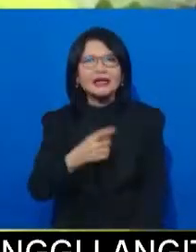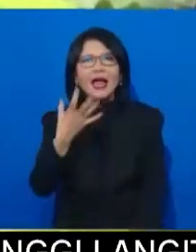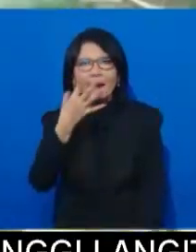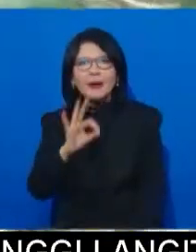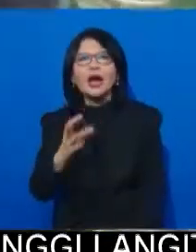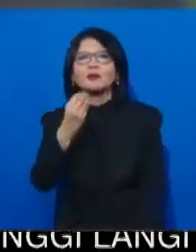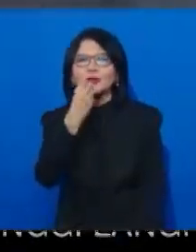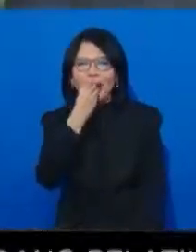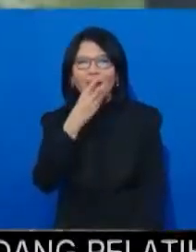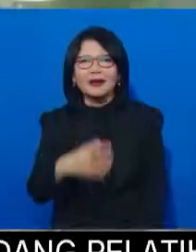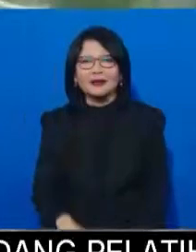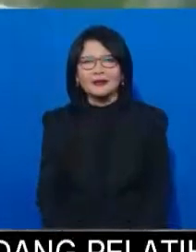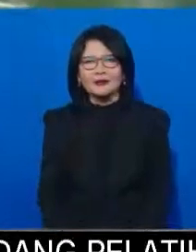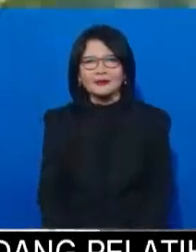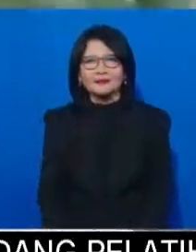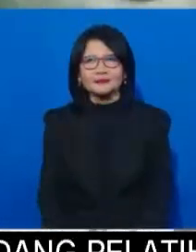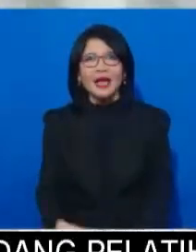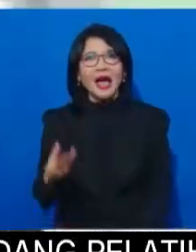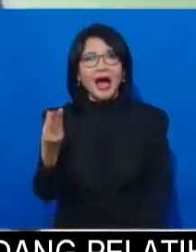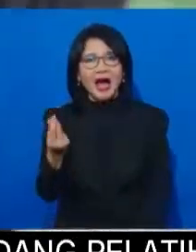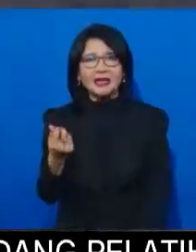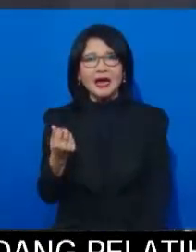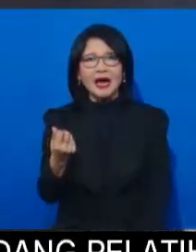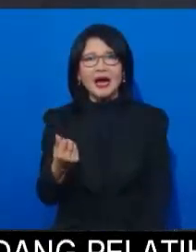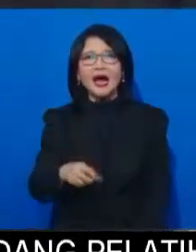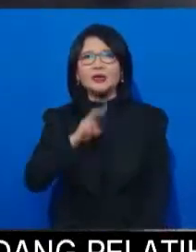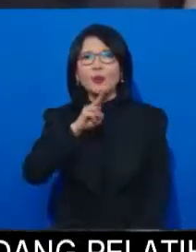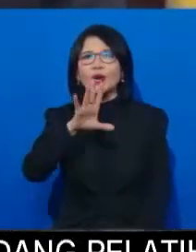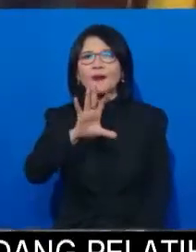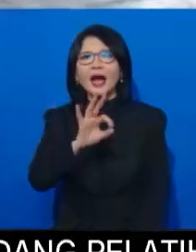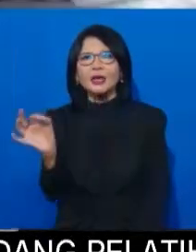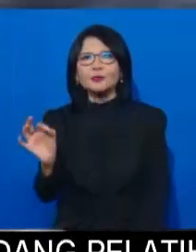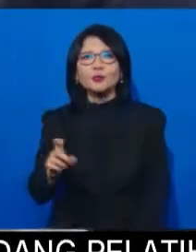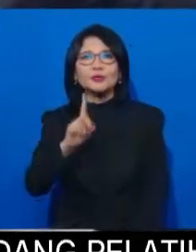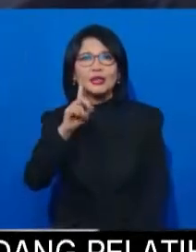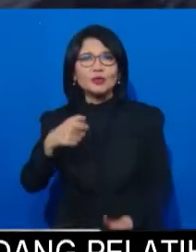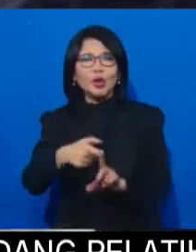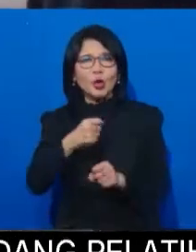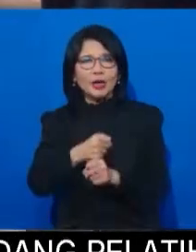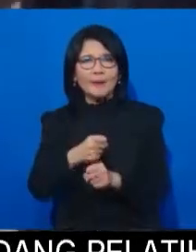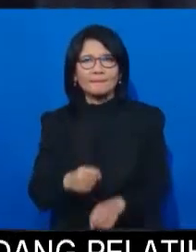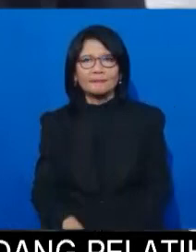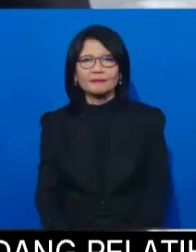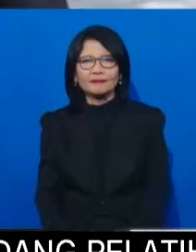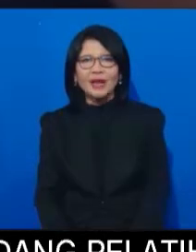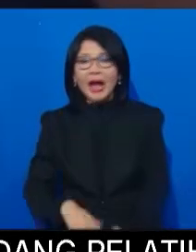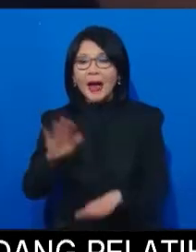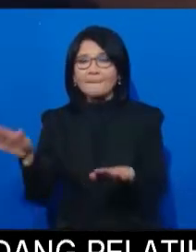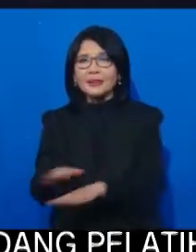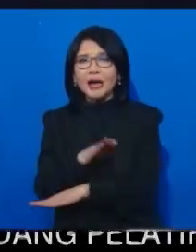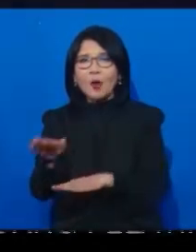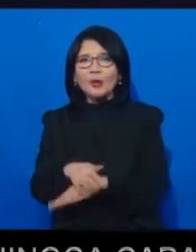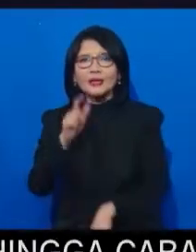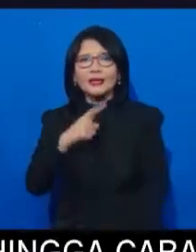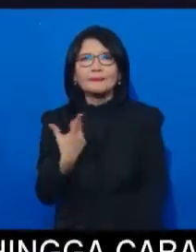telur maknyus. Harga melon dibanderol seharga Rp25.000 per kilogram. Budidaya melon greenhouse ini bisa